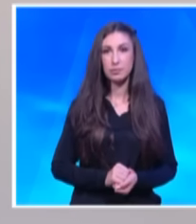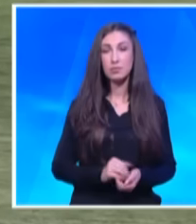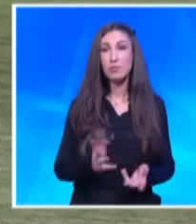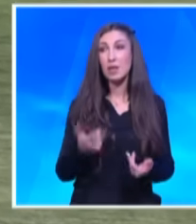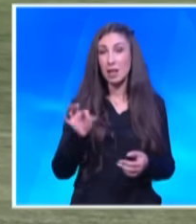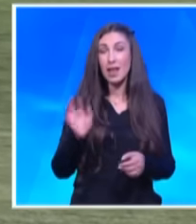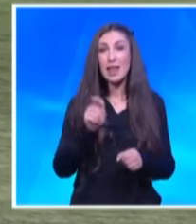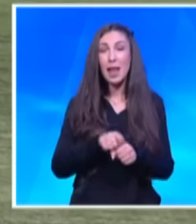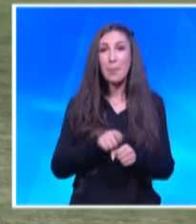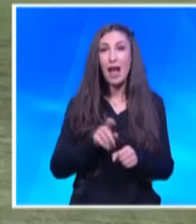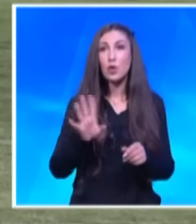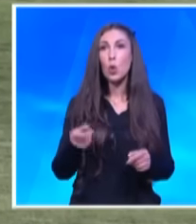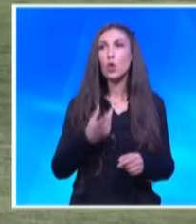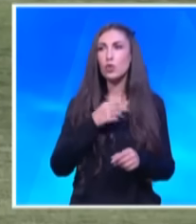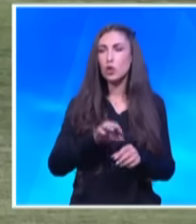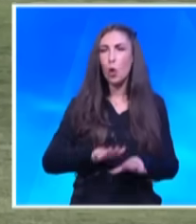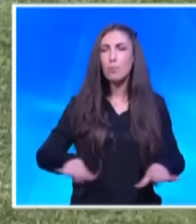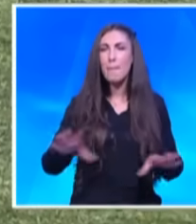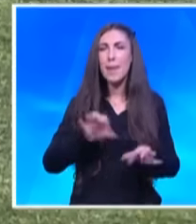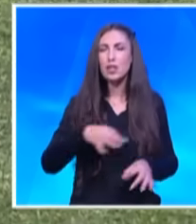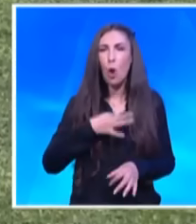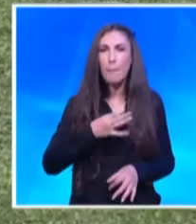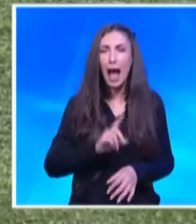Направено така, че всичко е заземено и всичко е